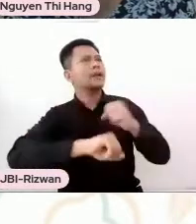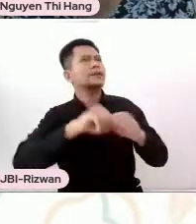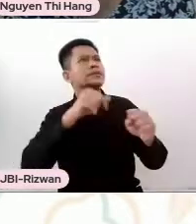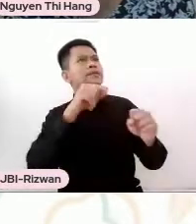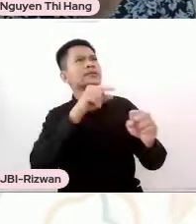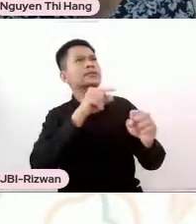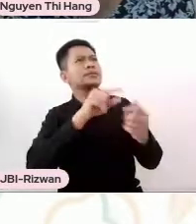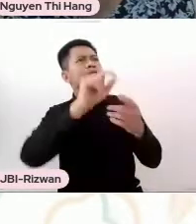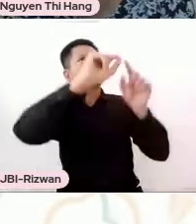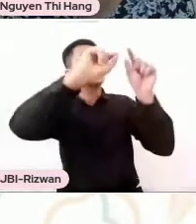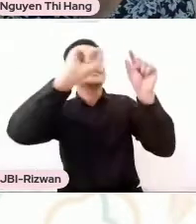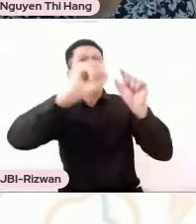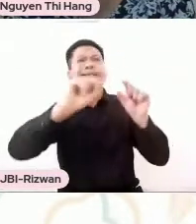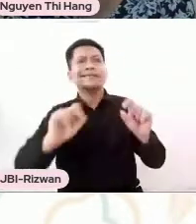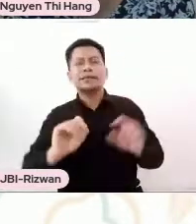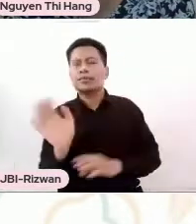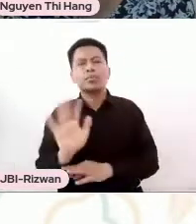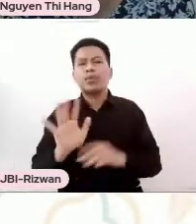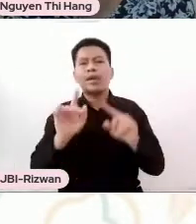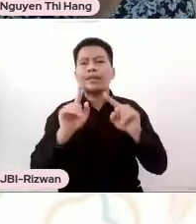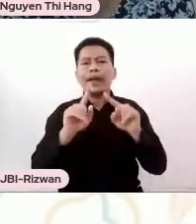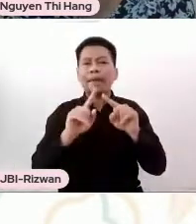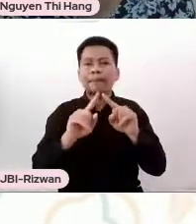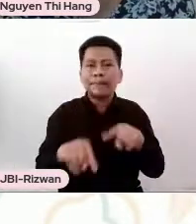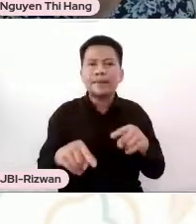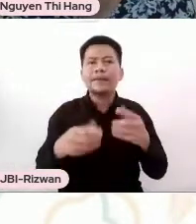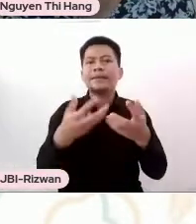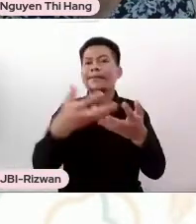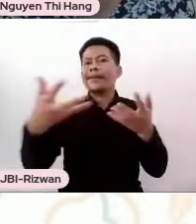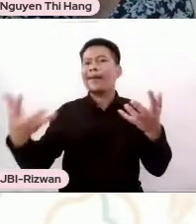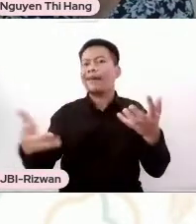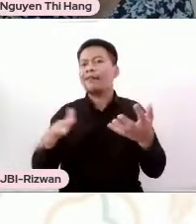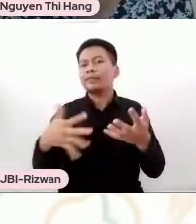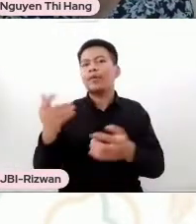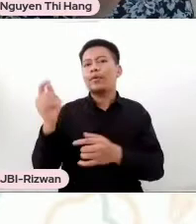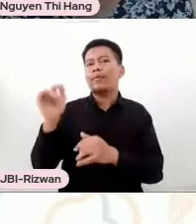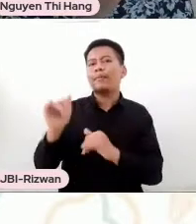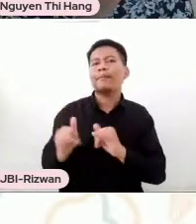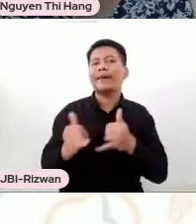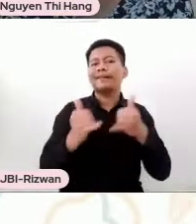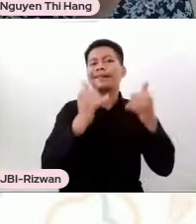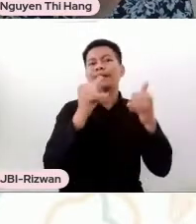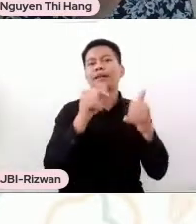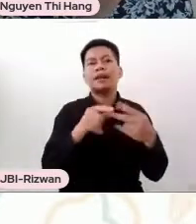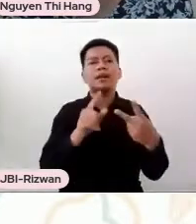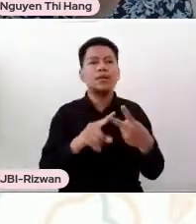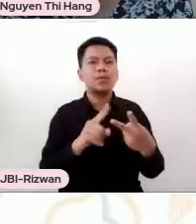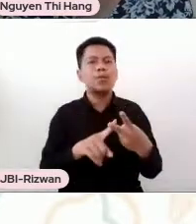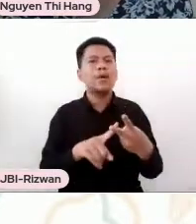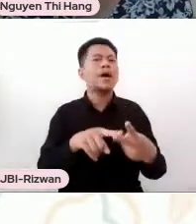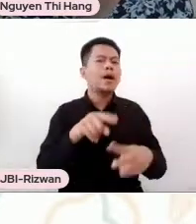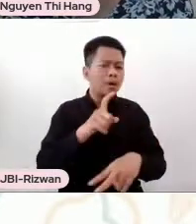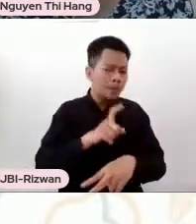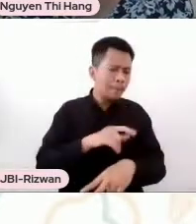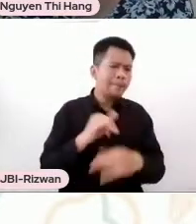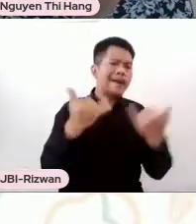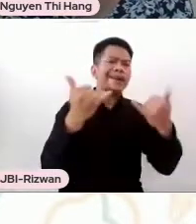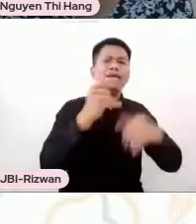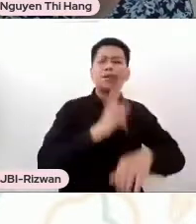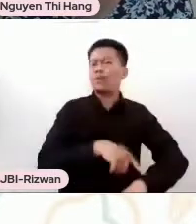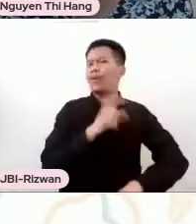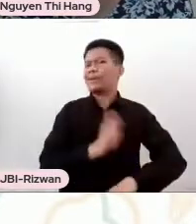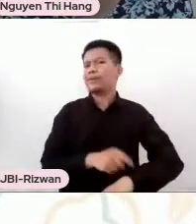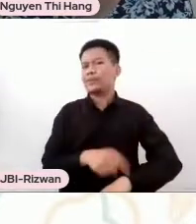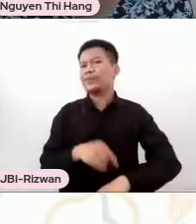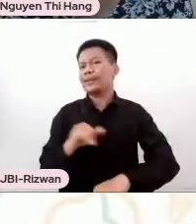tulisan, tapi dalam bentuk benda atau mainan ya. Yang kedua adalah waktunya bermain. Jadi mainan itu penting untuk benar-benar